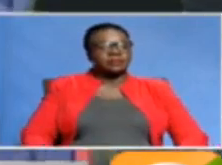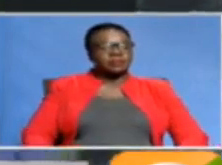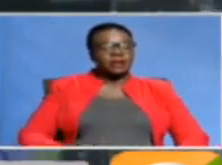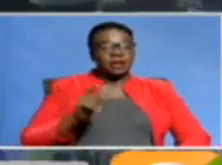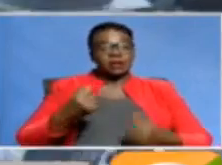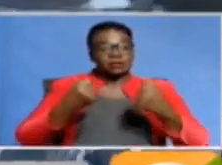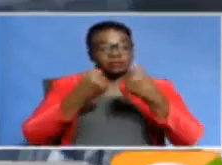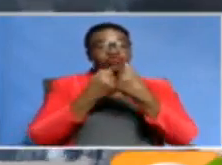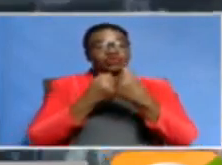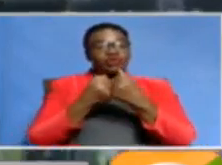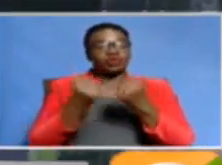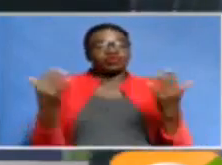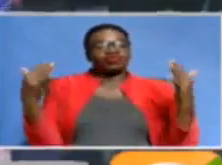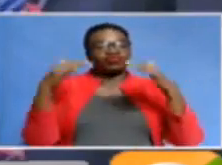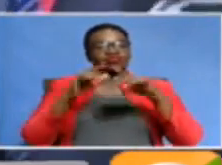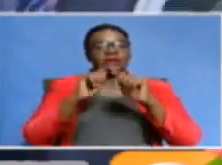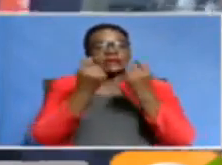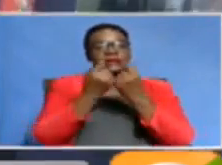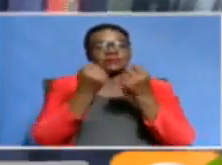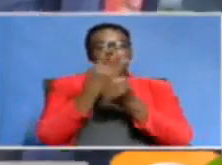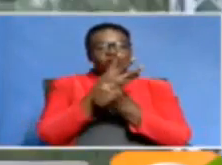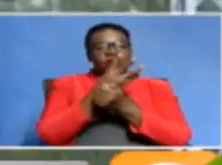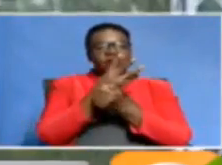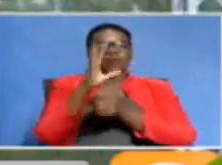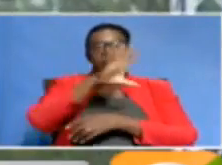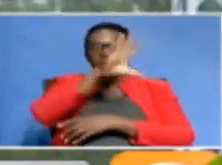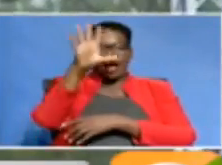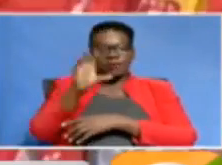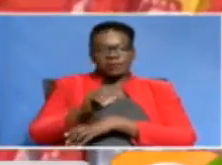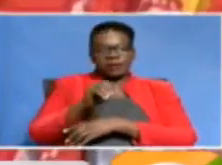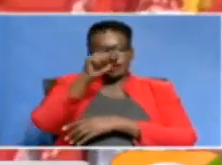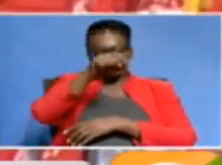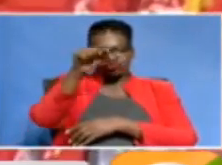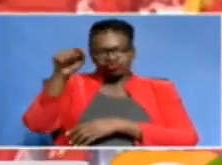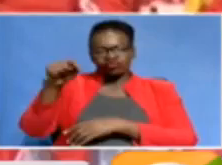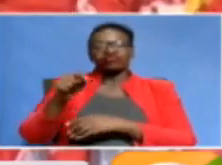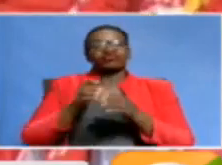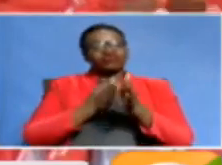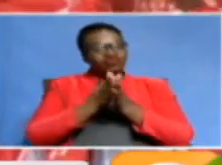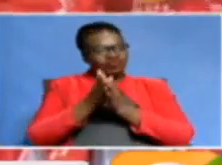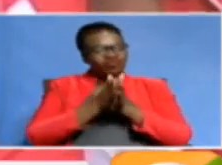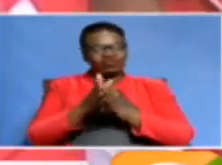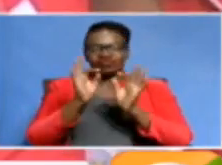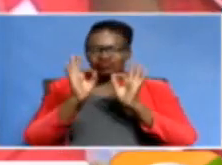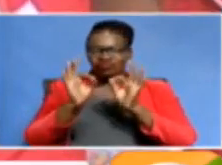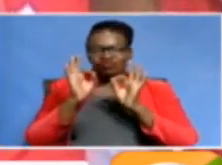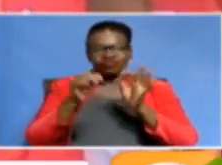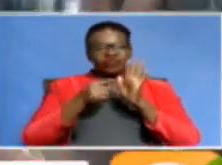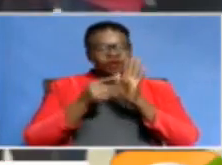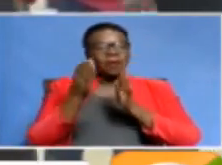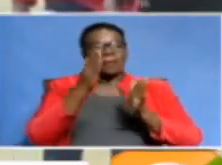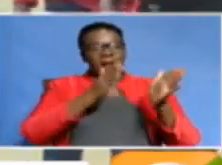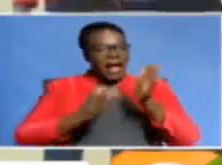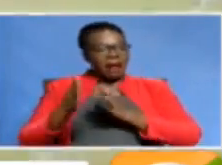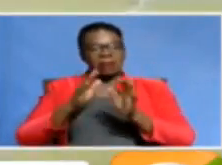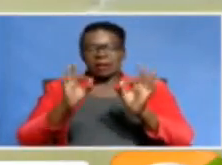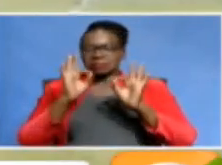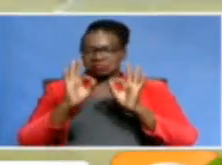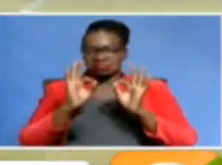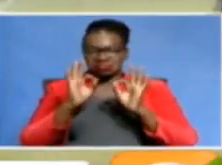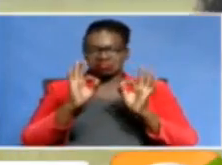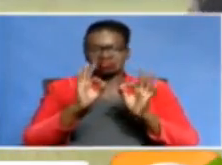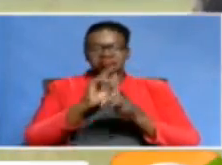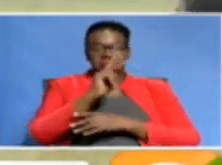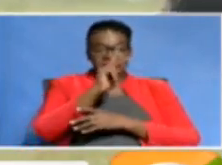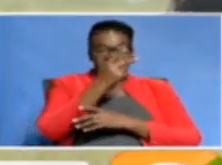mashindano yaliyozileta pamoja timu 14 kutoka bara la Afrika, mbwembwe za aina yake zikidhihirisha viwango vya maandalizi. Vijana wa St. Anthony